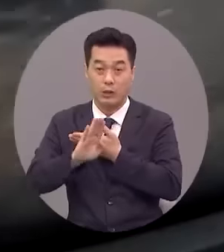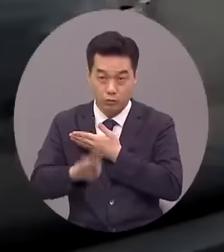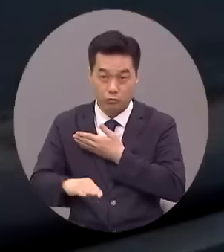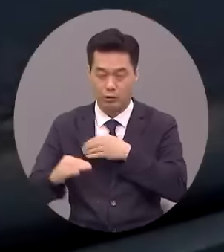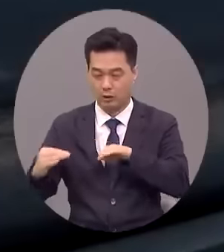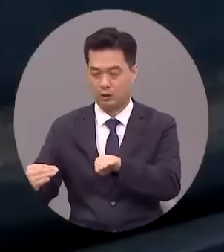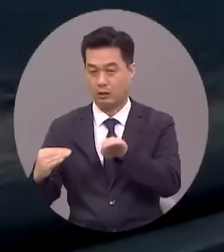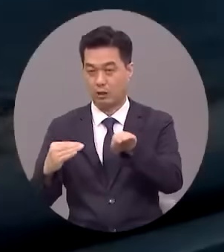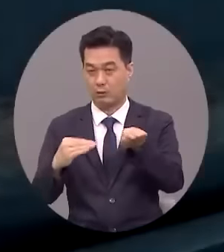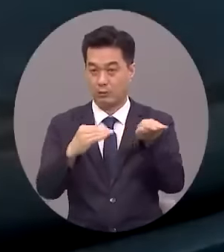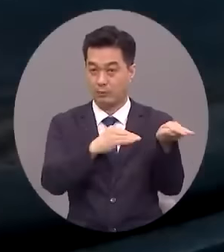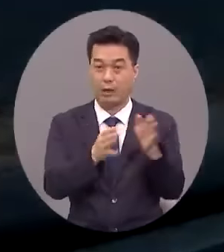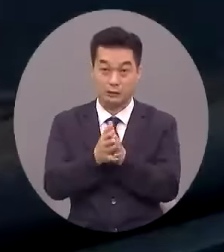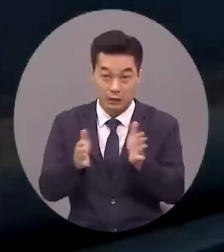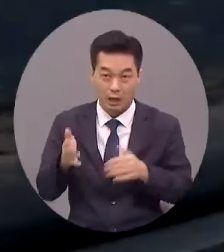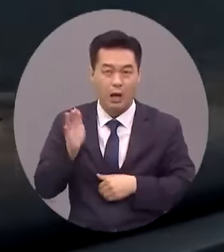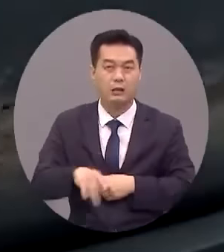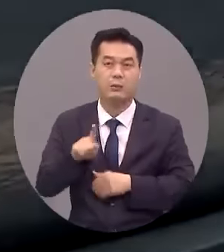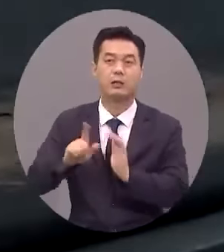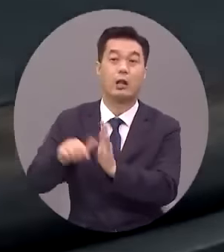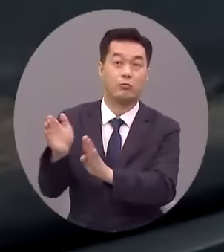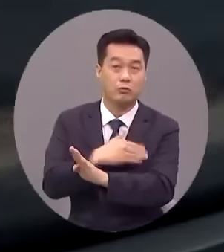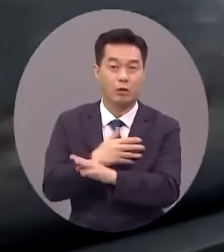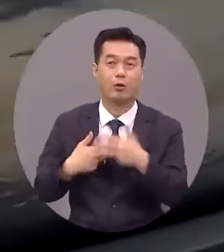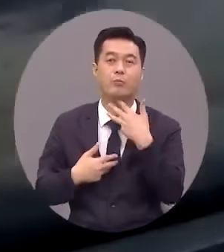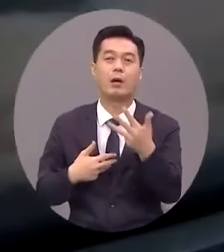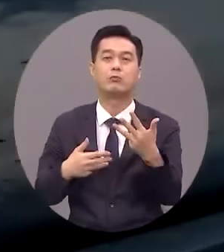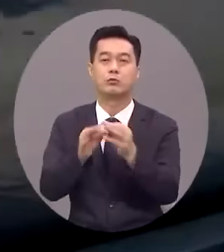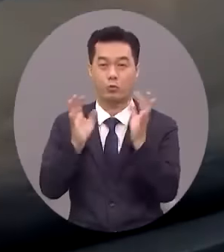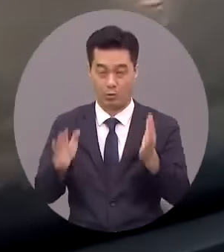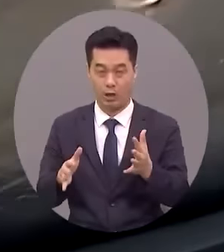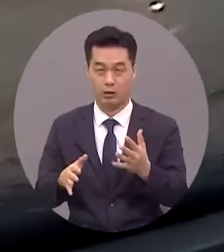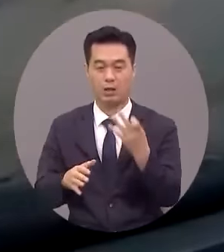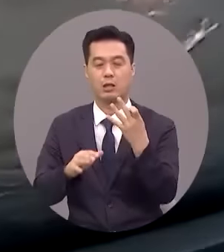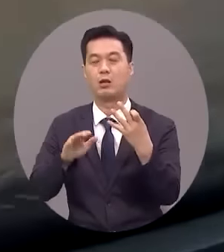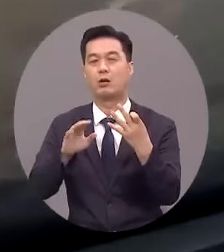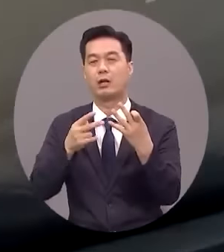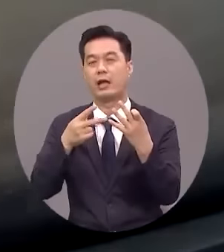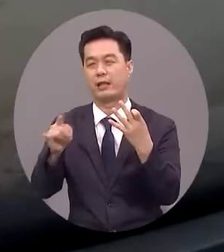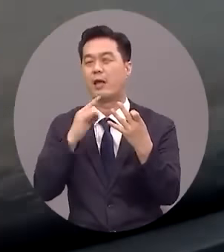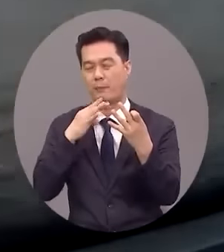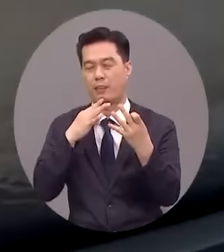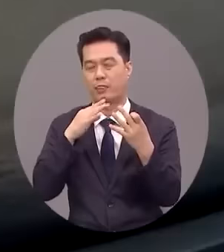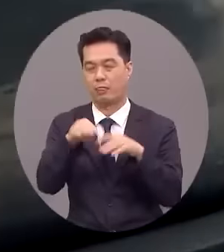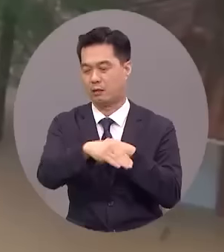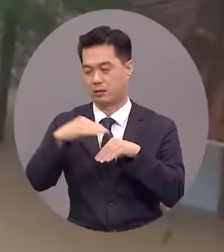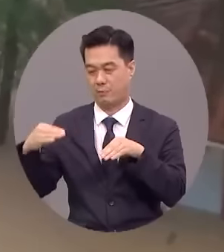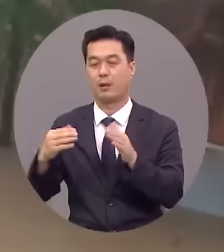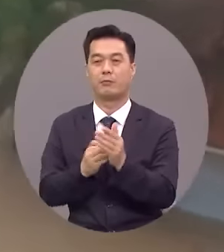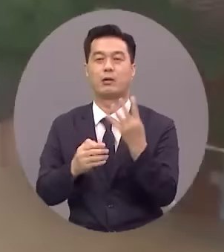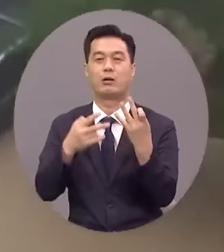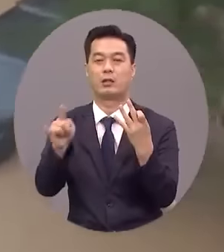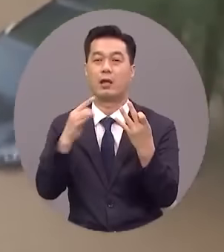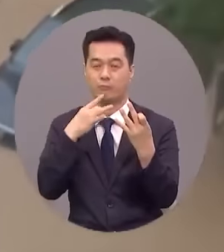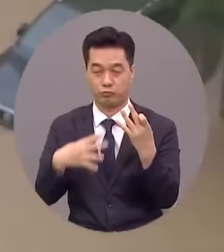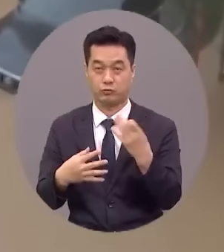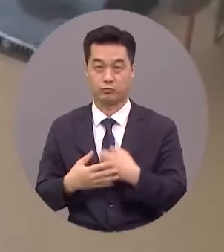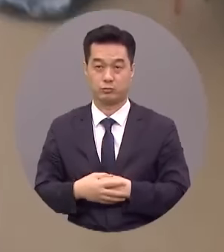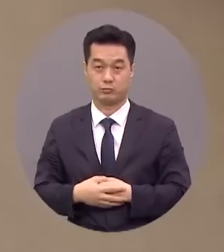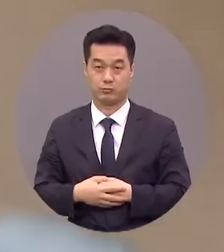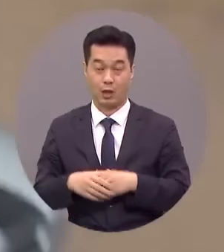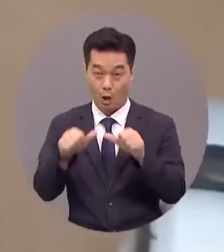엉금엉금 나오기 시작합니다. 하지만 이때부터 약 8분간 단 14대만이 겨우 대피할 수 있었습니다. 같은 시각